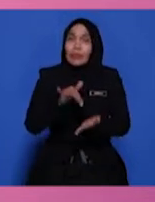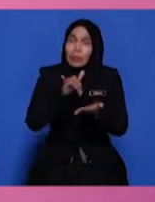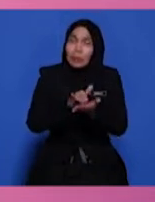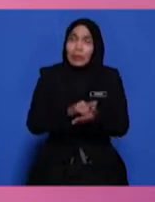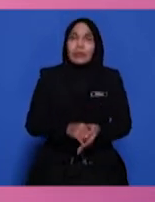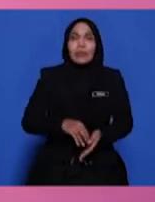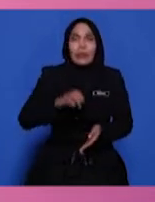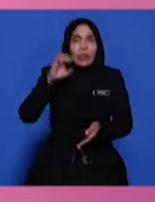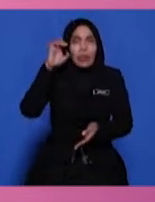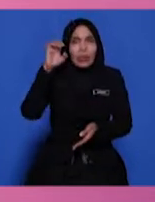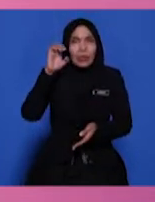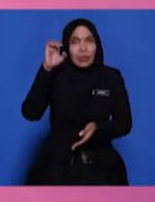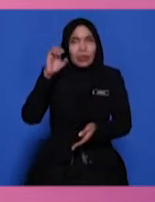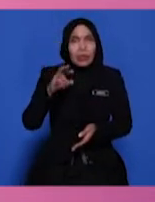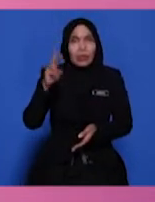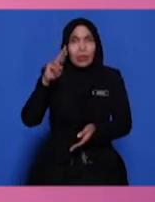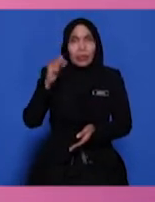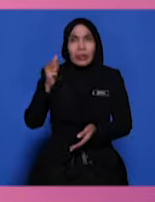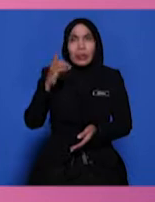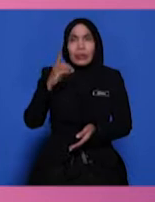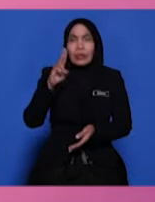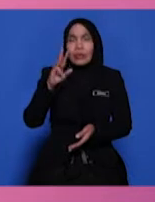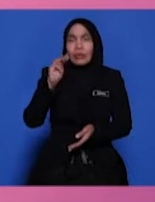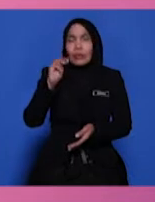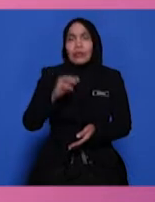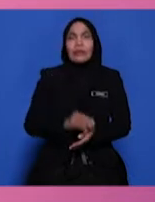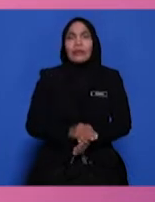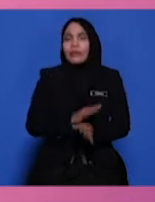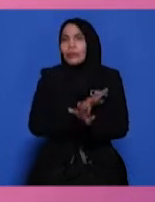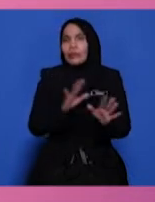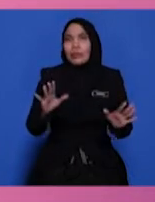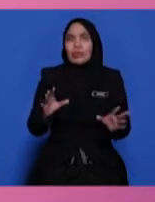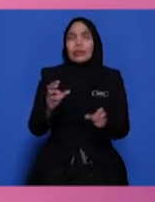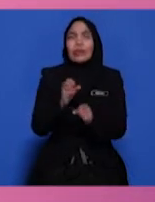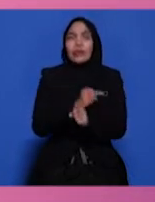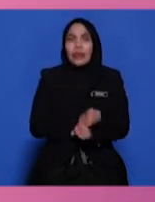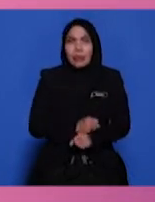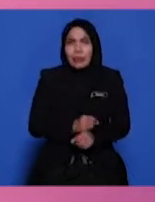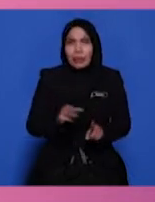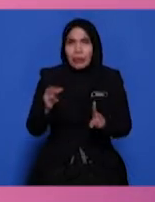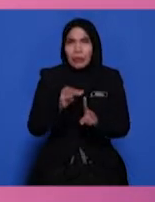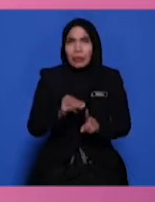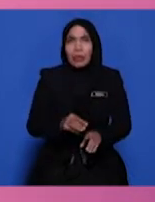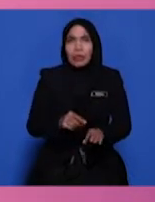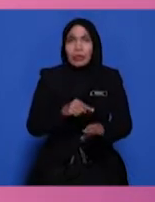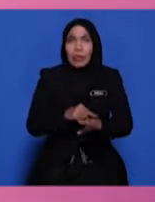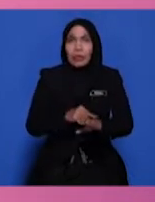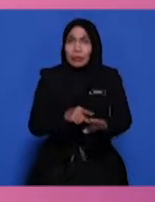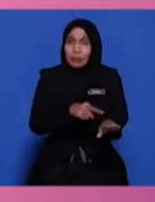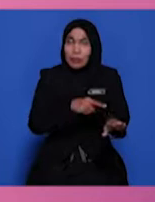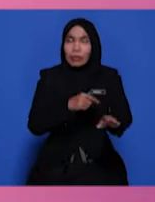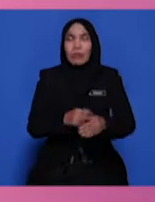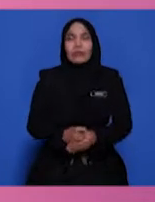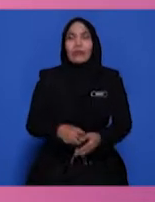simpanan untuk mencapai matlamat kewangan jangka panjang. Oleh itu, sukar bagi Encik Radum